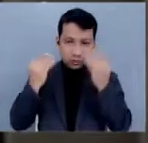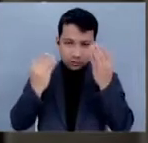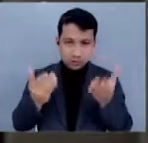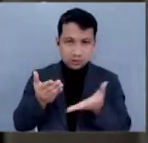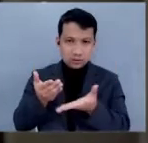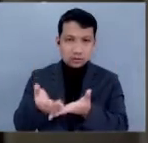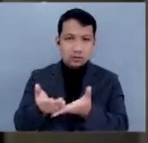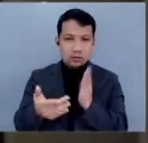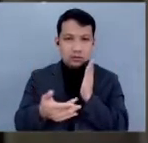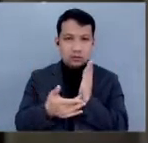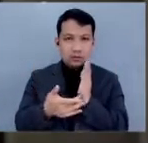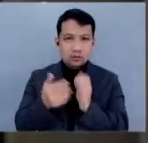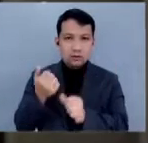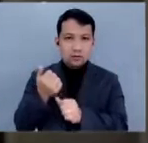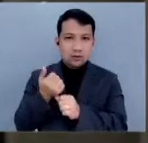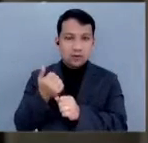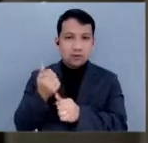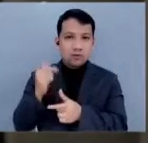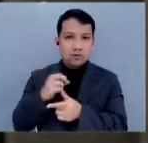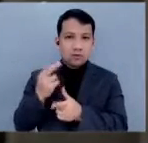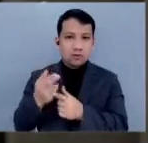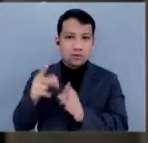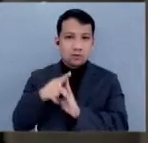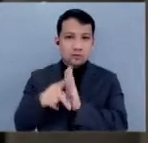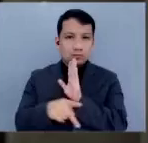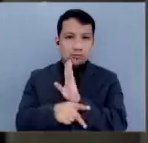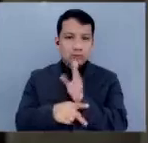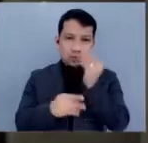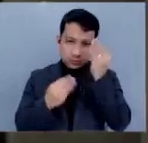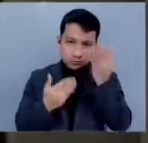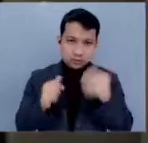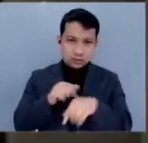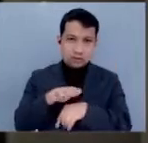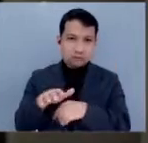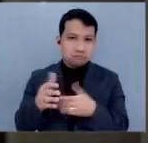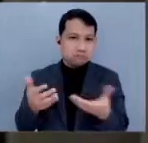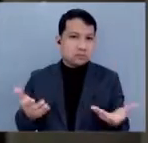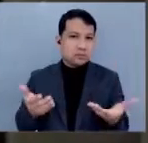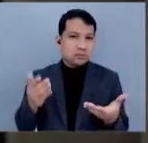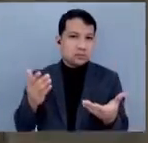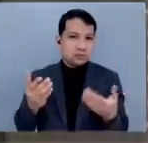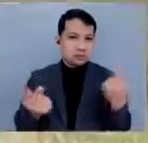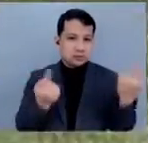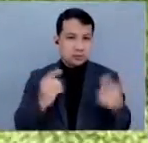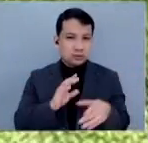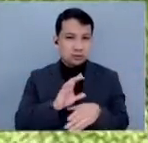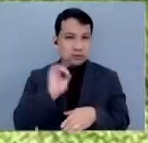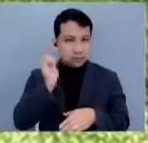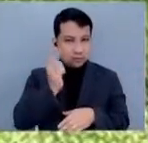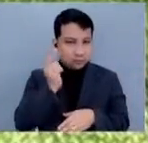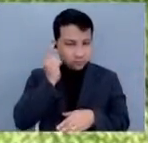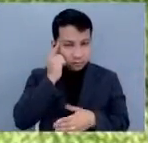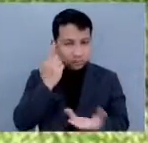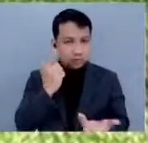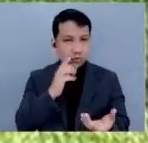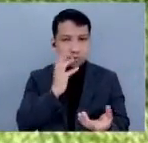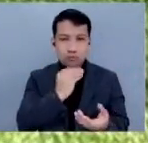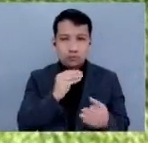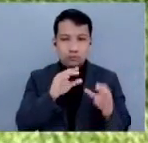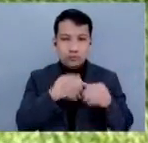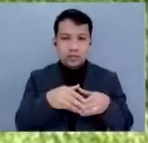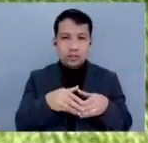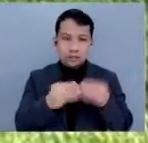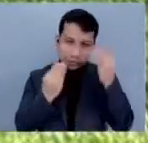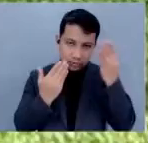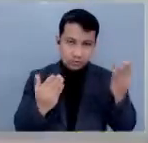technical assistance or policy advisory to concerned agencies of the government. Nauna na rin sinabi ng